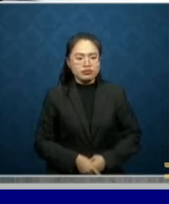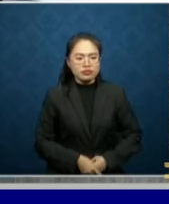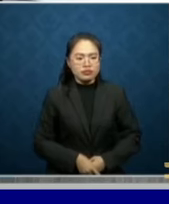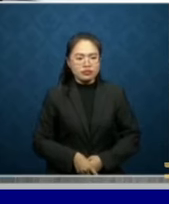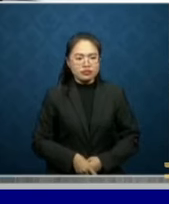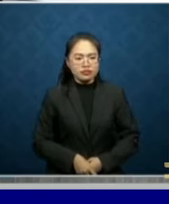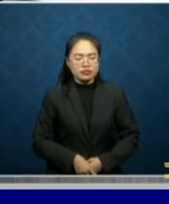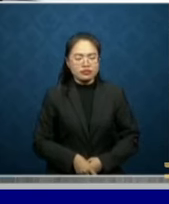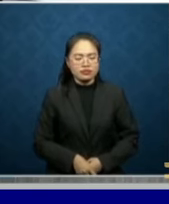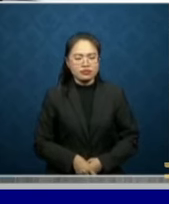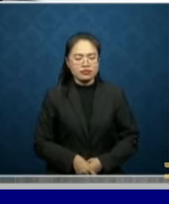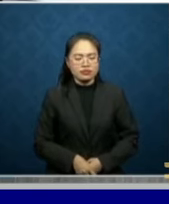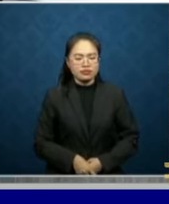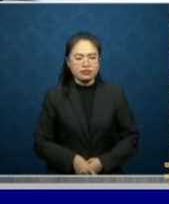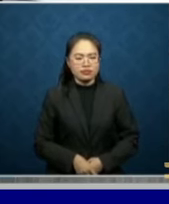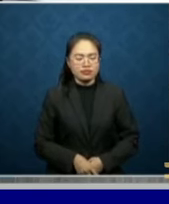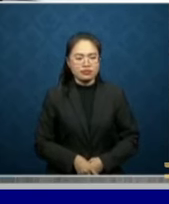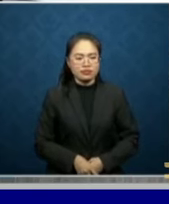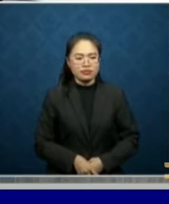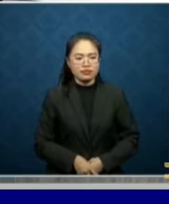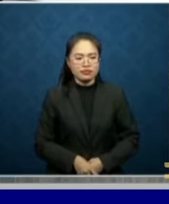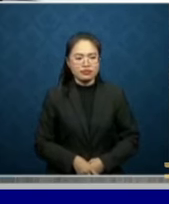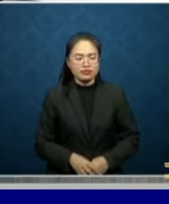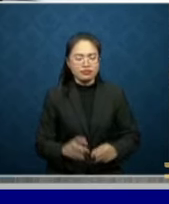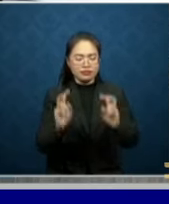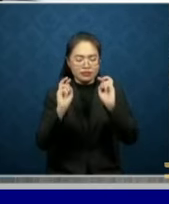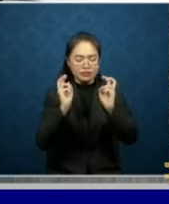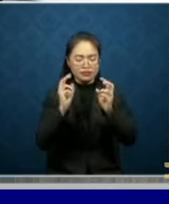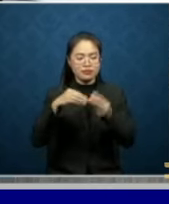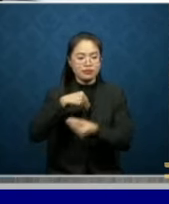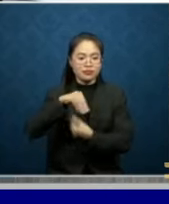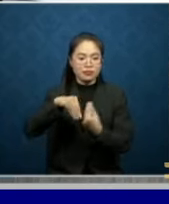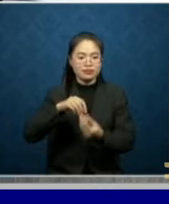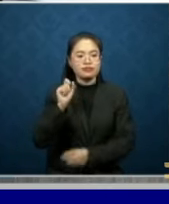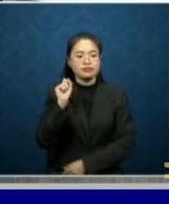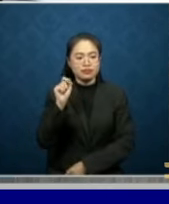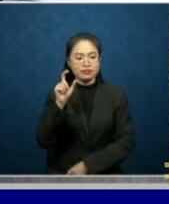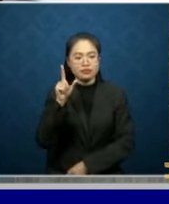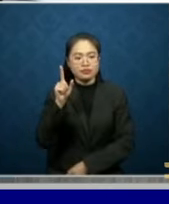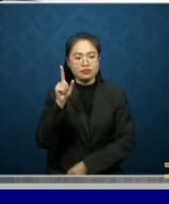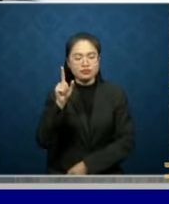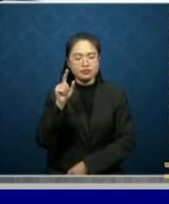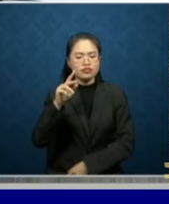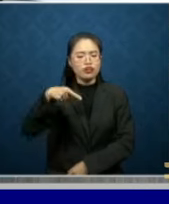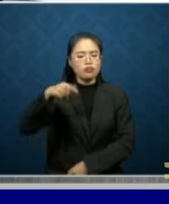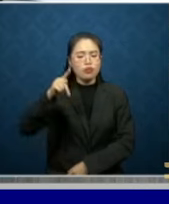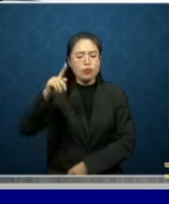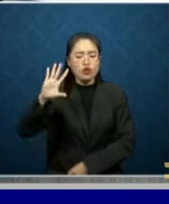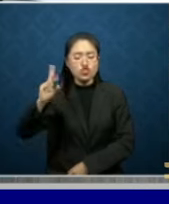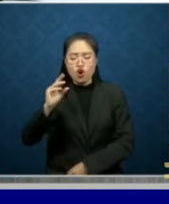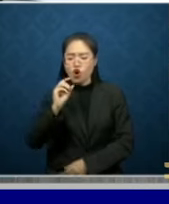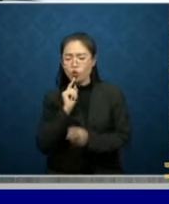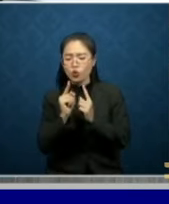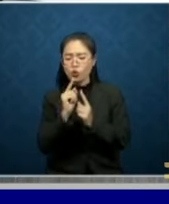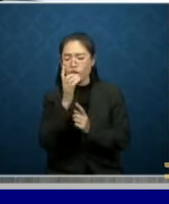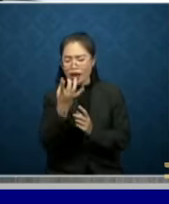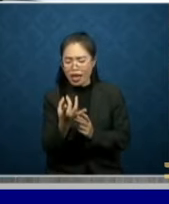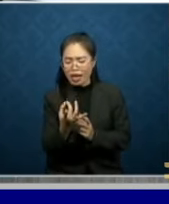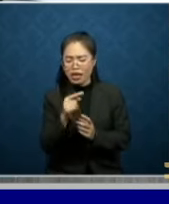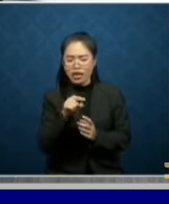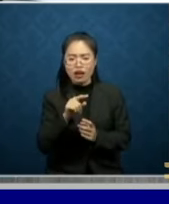ป็นเรื่องเศรษฐกิจไอ้เงินดิจิตอลวอลเล็ตเนี่ยปปช.เขาว่ายังไงล่ะเขาก็ใ